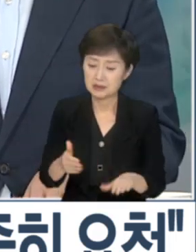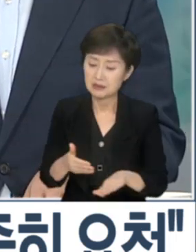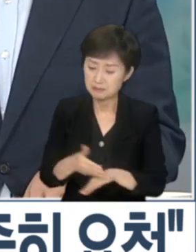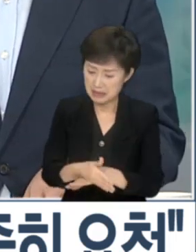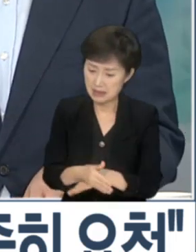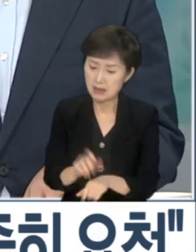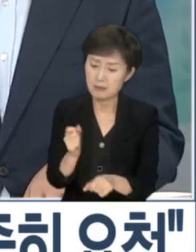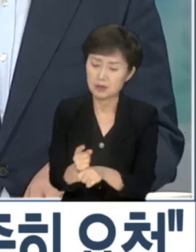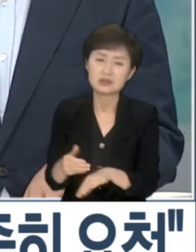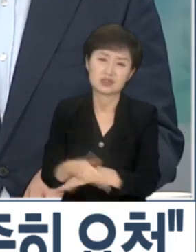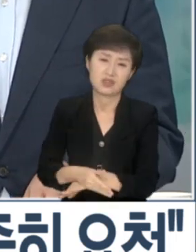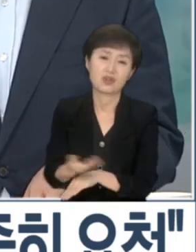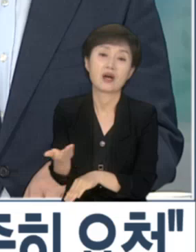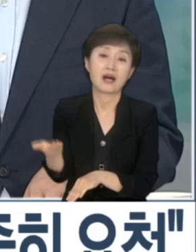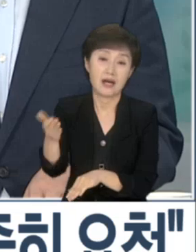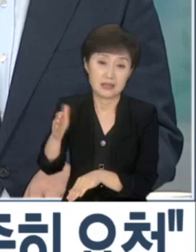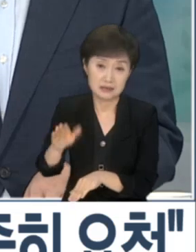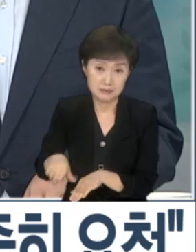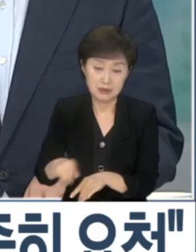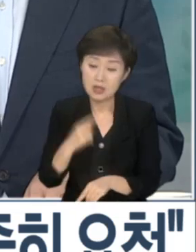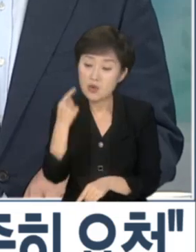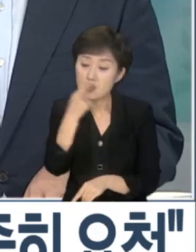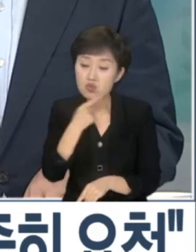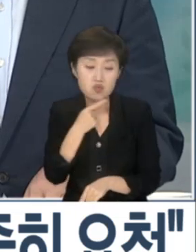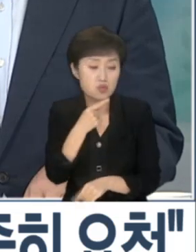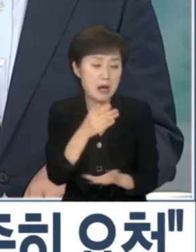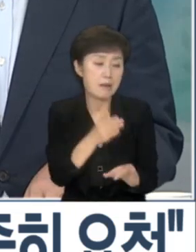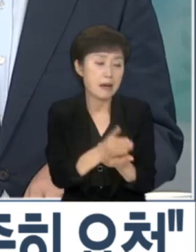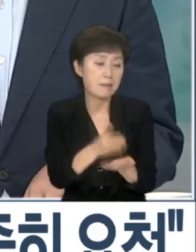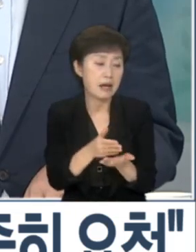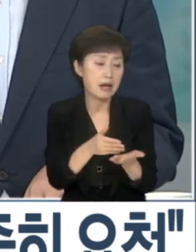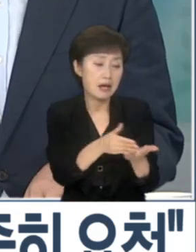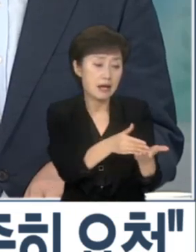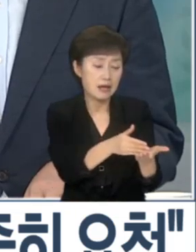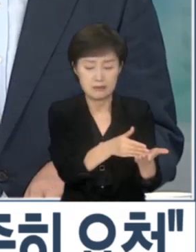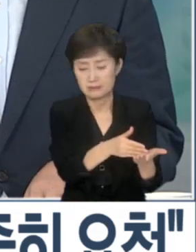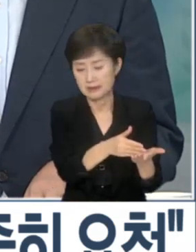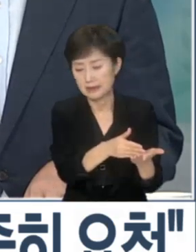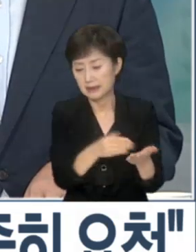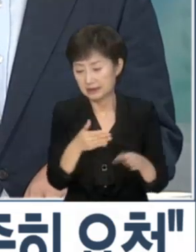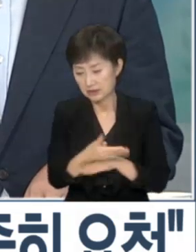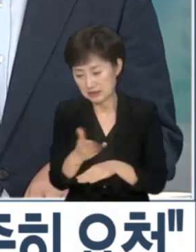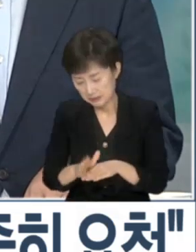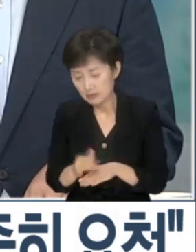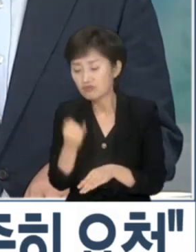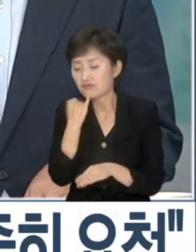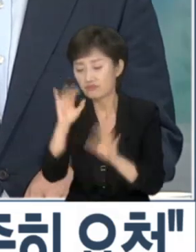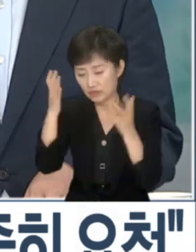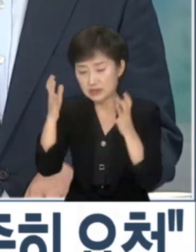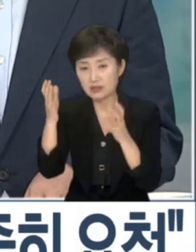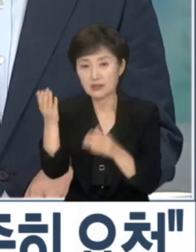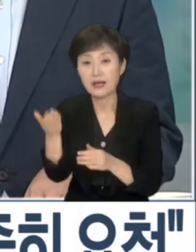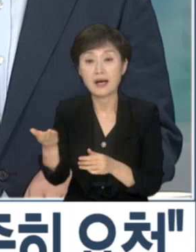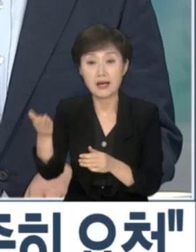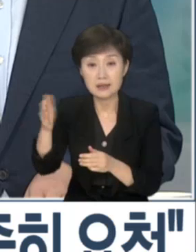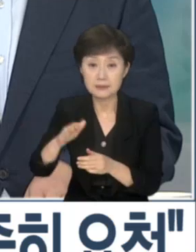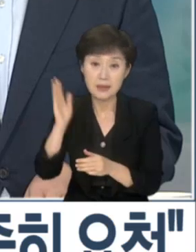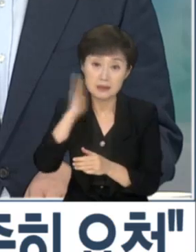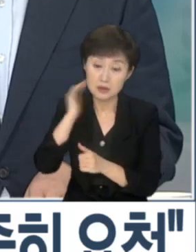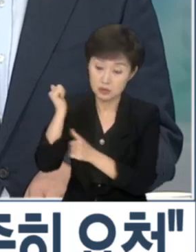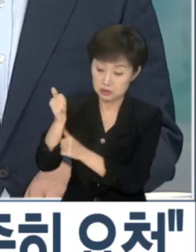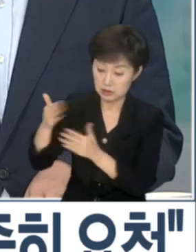늦었지만 단식 중단 요청을 준비한 대표가 한 것에 대해서 저는 환영하고 똑같이 대통령